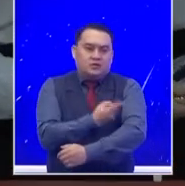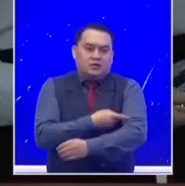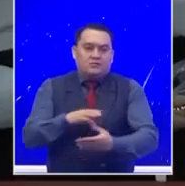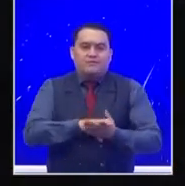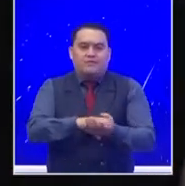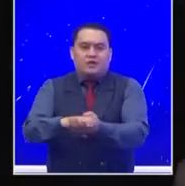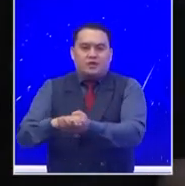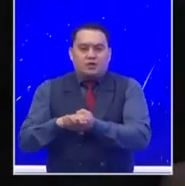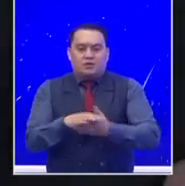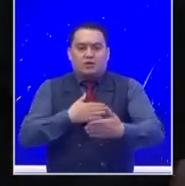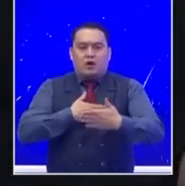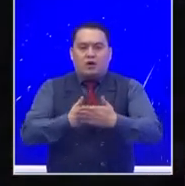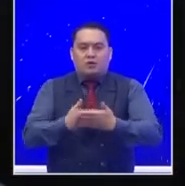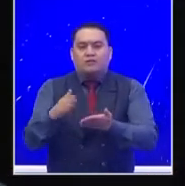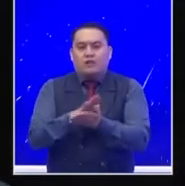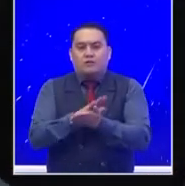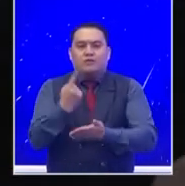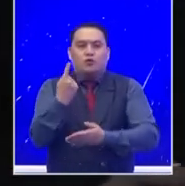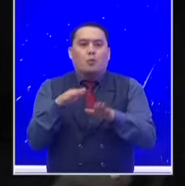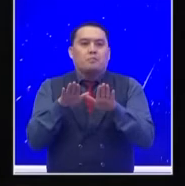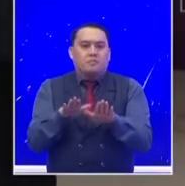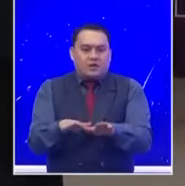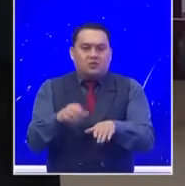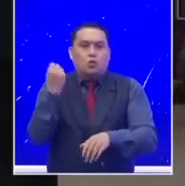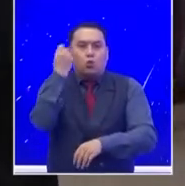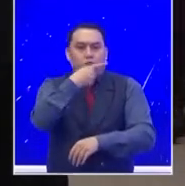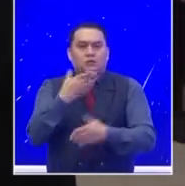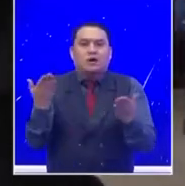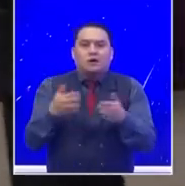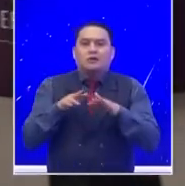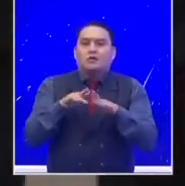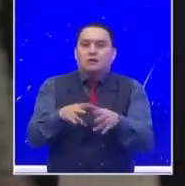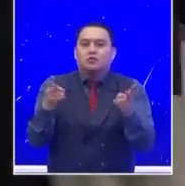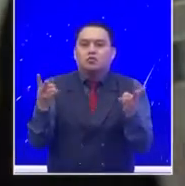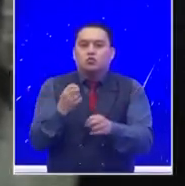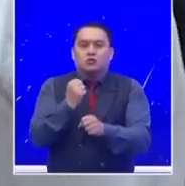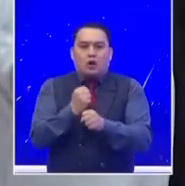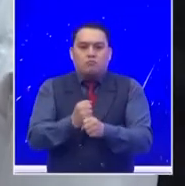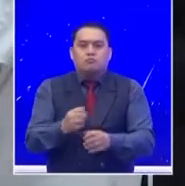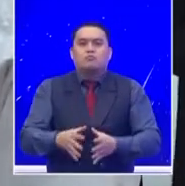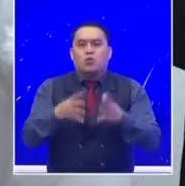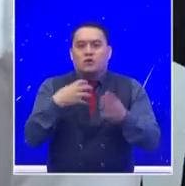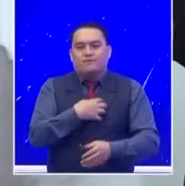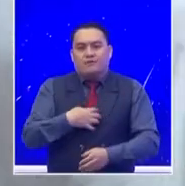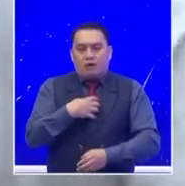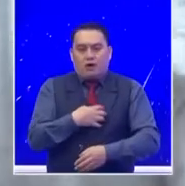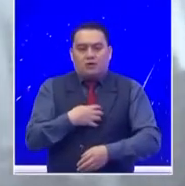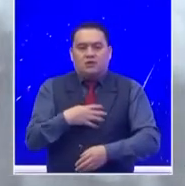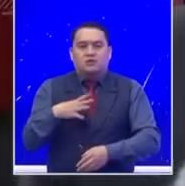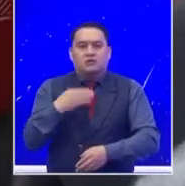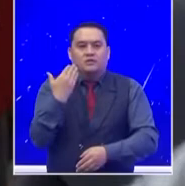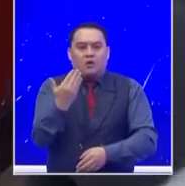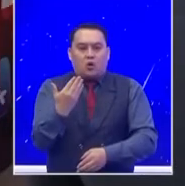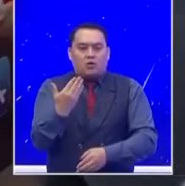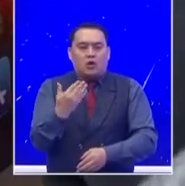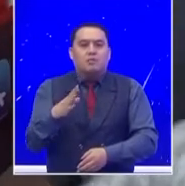волонтеры области будут сконцентрированы в одном месте. Здесь можно будет узнать, какие дела ими делаются. И что более важно, можно стать одним из них.